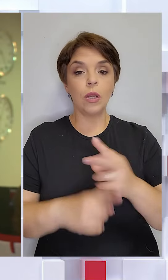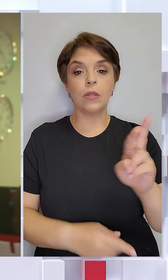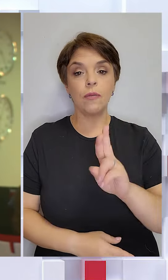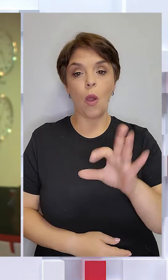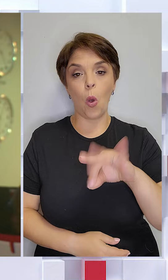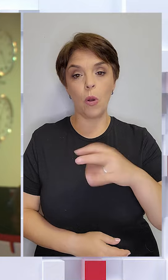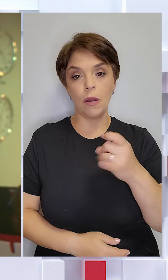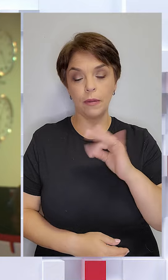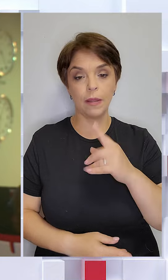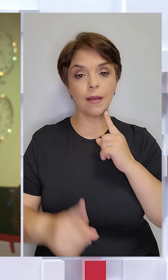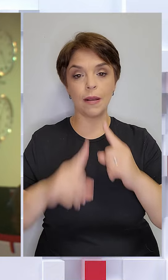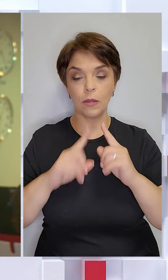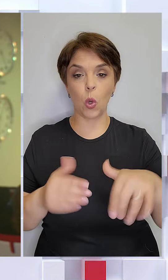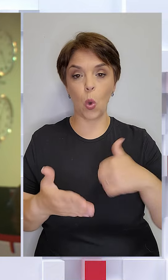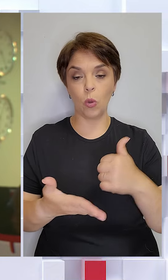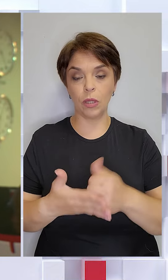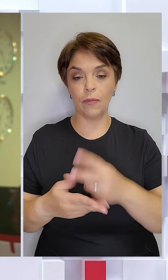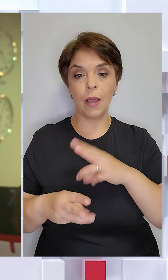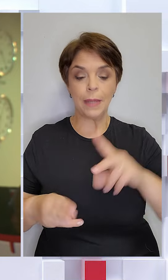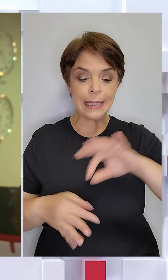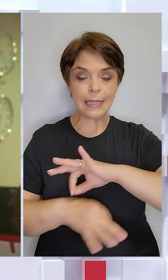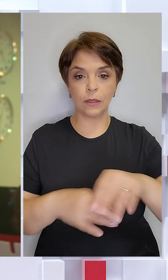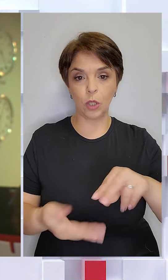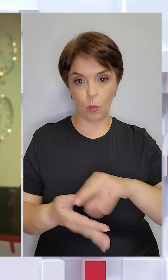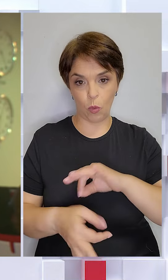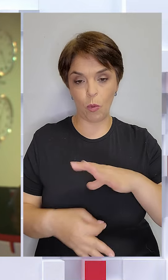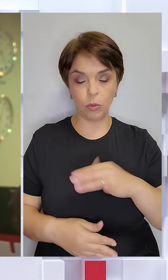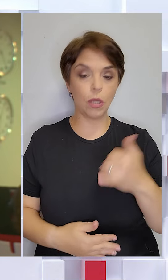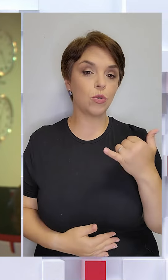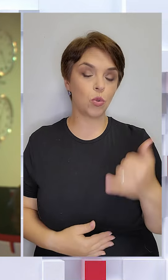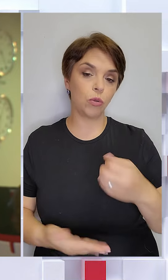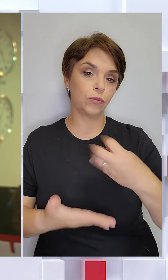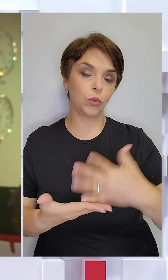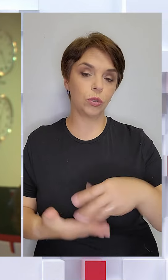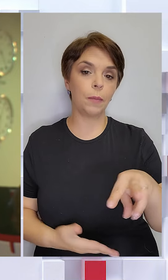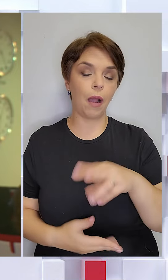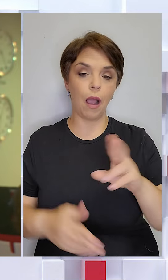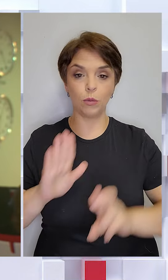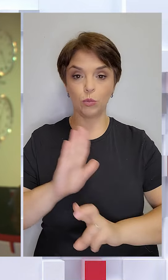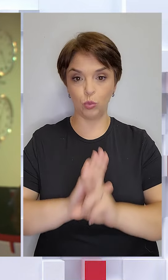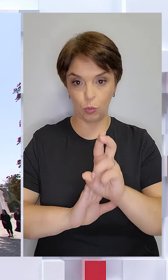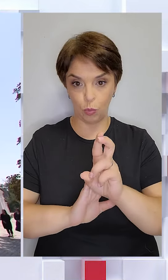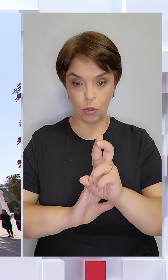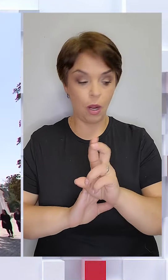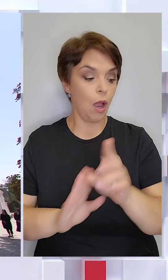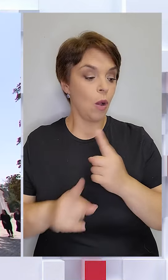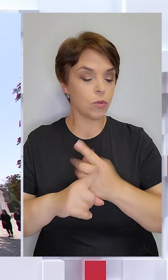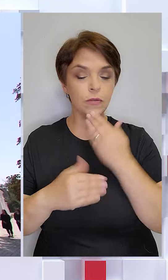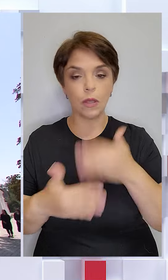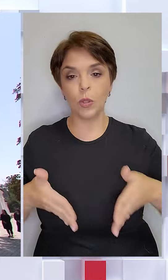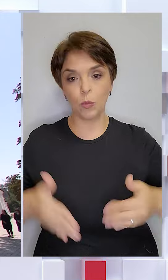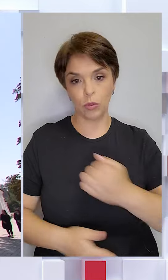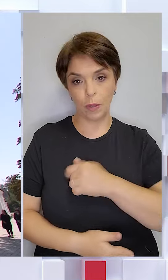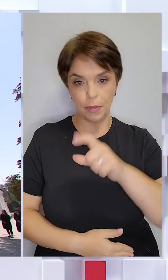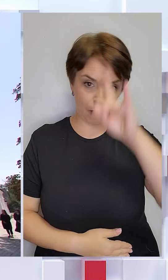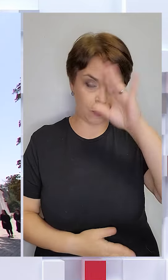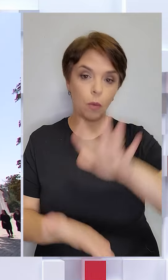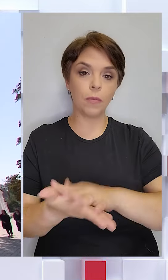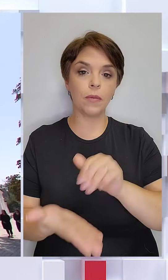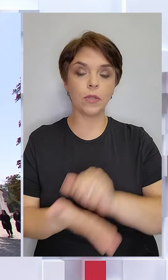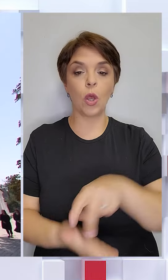Ярославом Олійником, радником голови Мінстратегпрому, відбулася сьогодні в столичному Михайлівському соборі. Провести в останню путь бійця, відомого